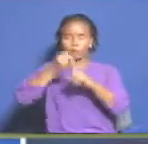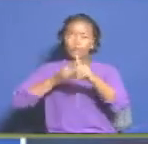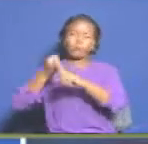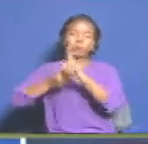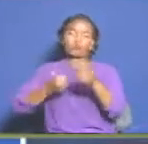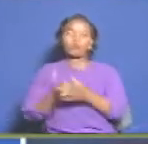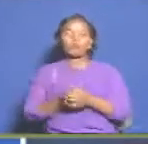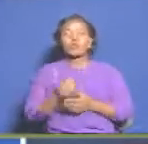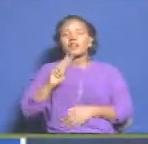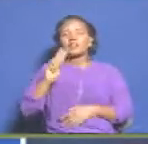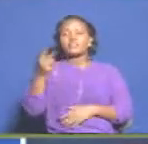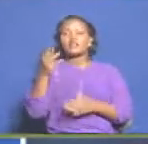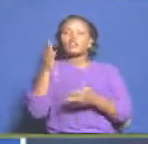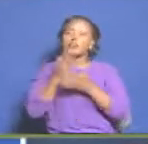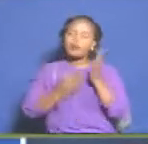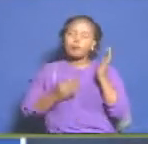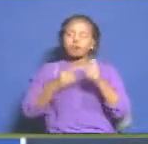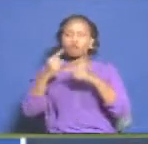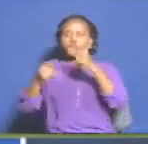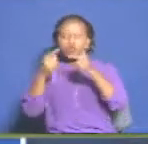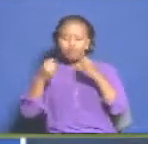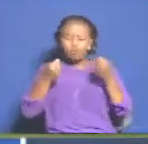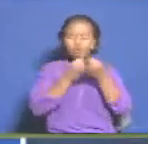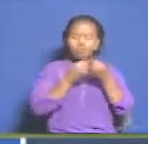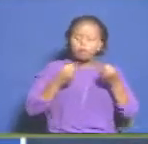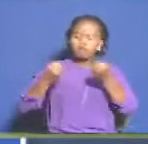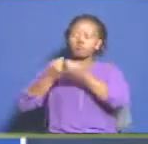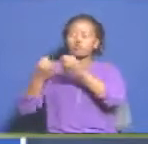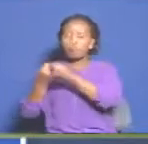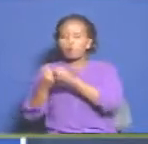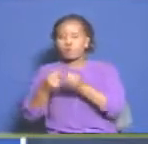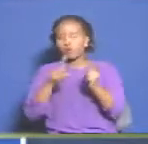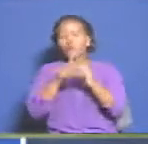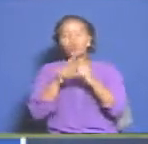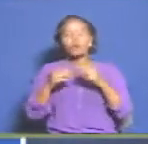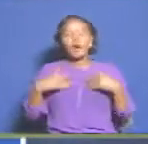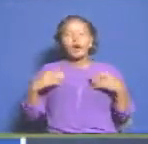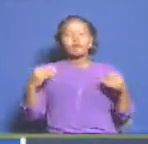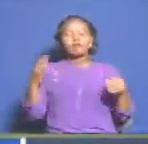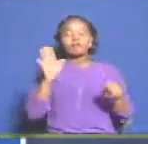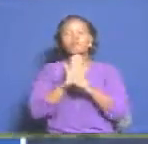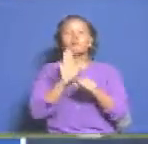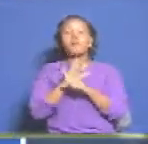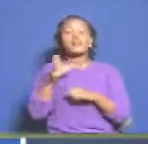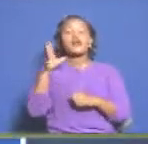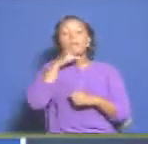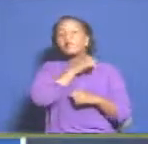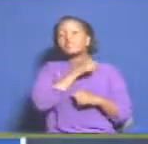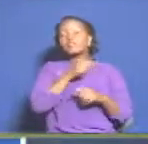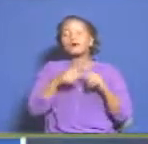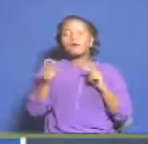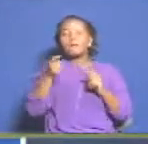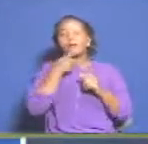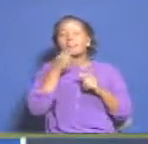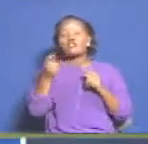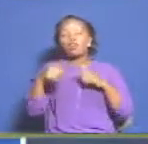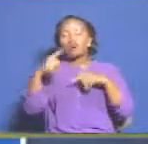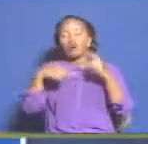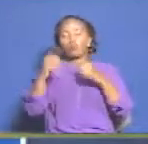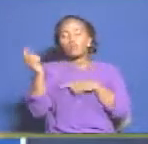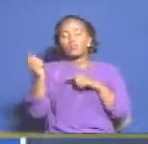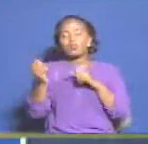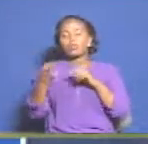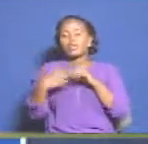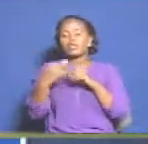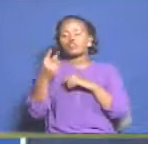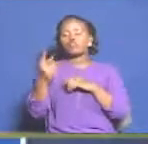timu hizo ziliendelea kuonyesha weledi wao na kutengeneza nafasi kadhaa, ila Gor walipata bao la kwanza katika dakika ya 82